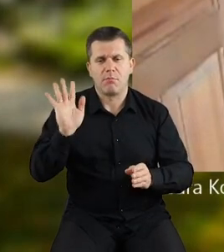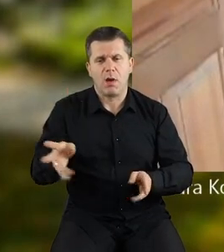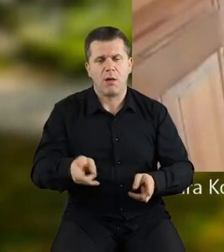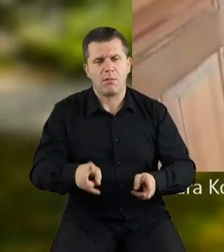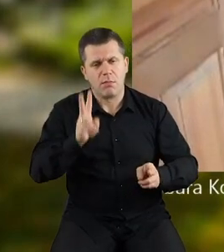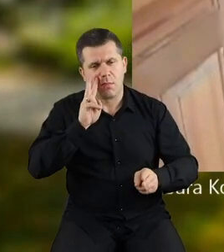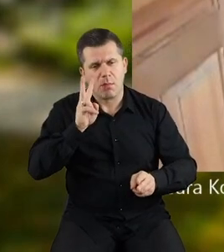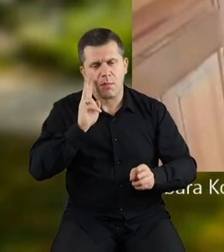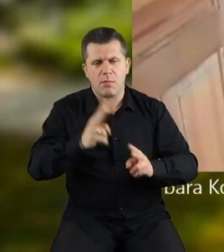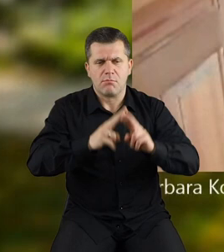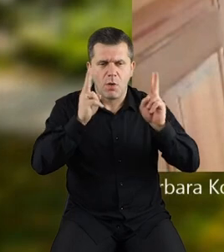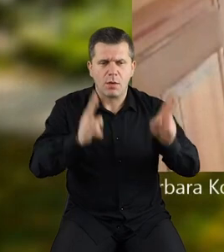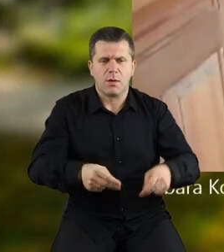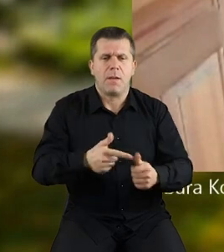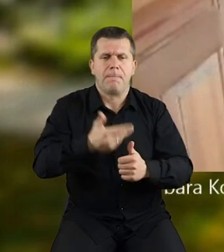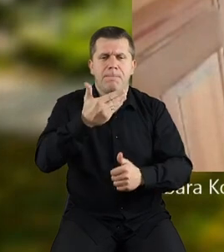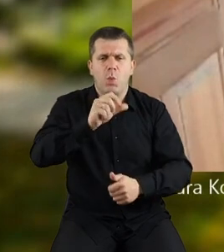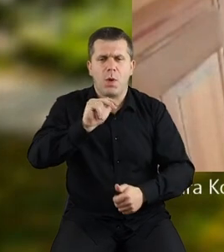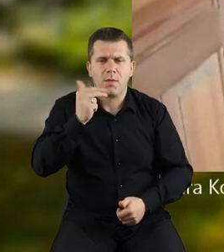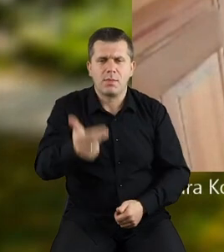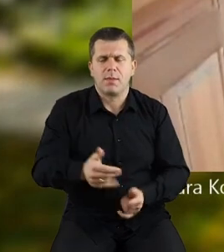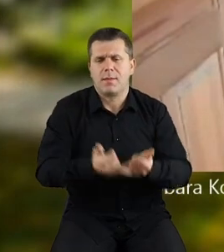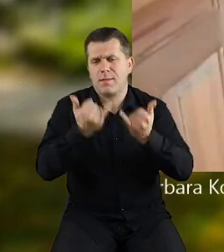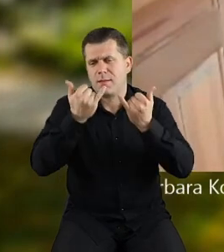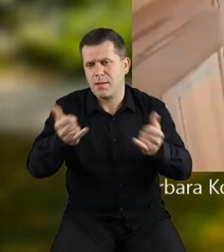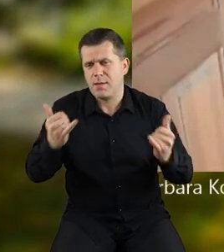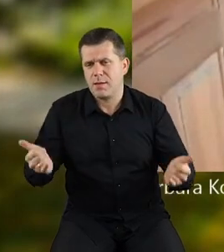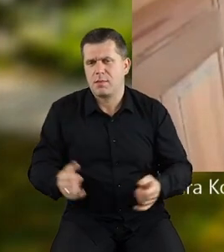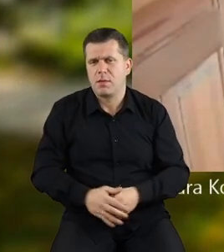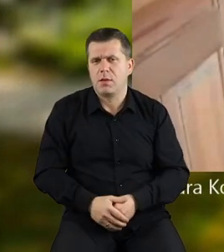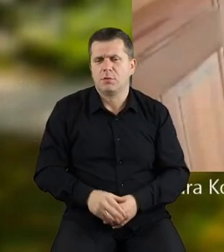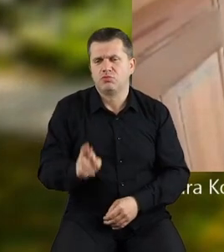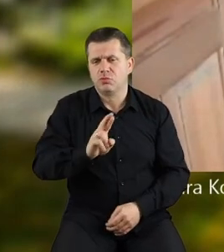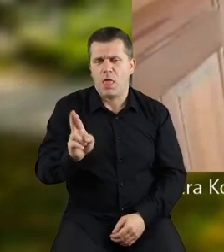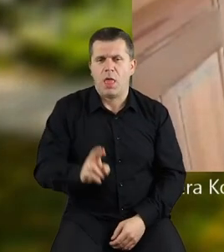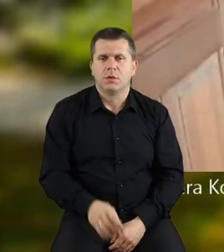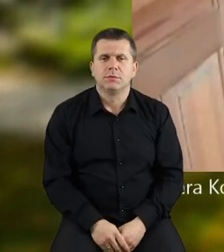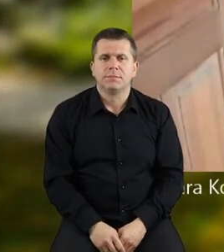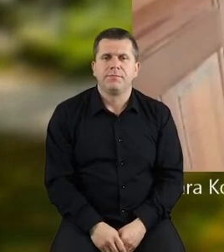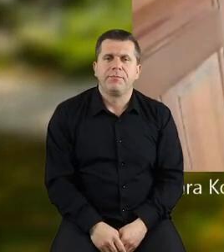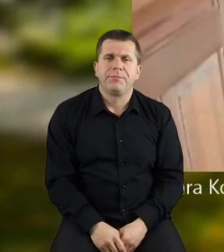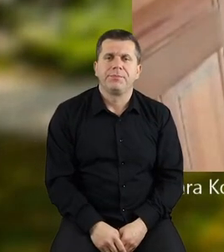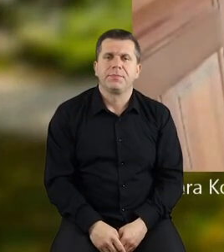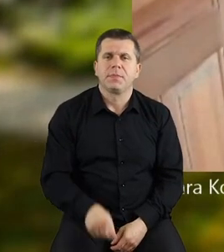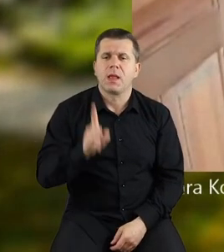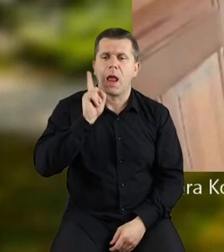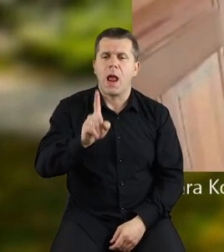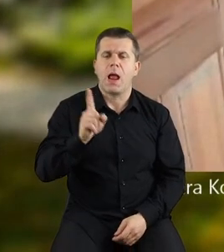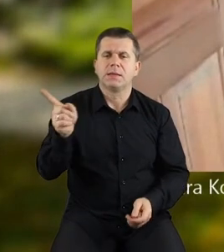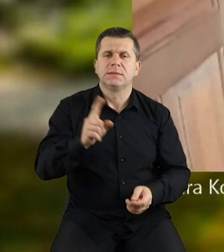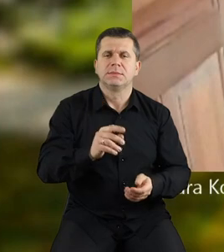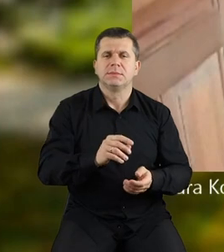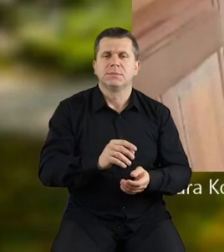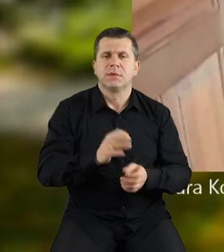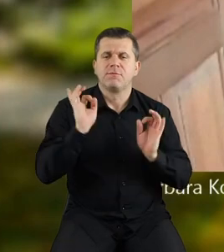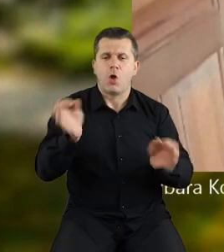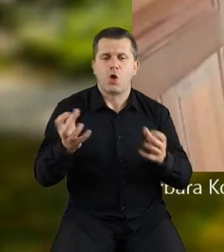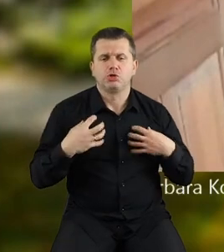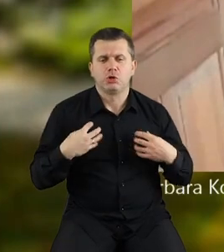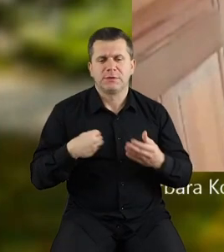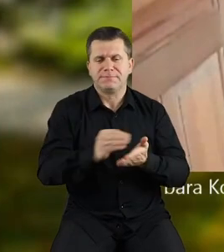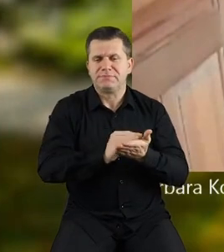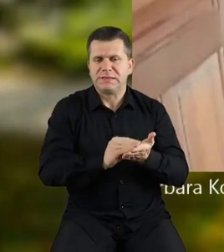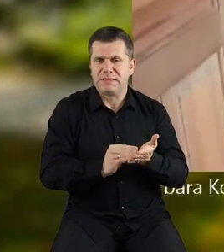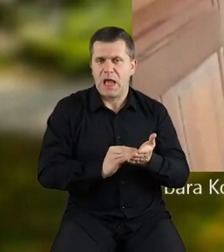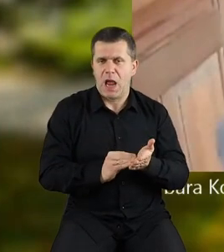wspaniałych posiadłości, młynów i innych przeogromnych rzeczy, a spisała